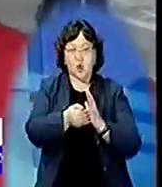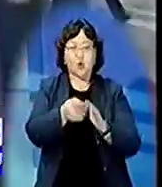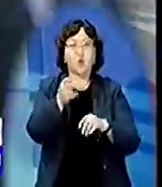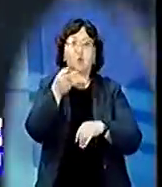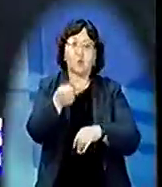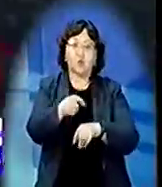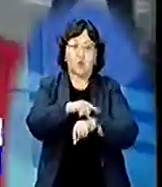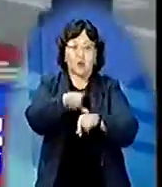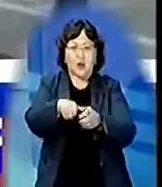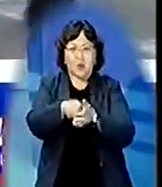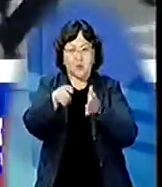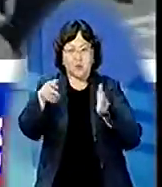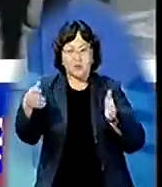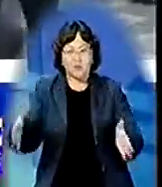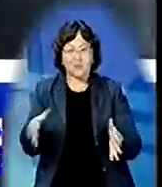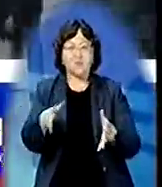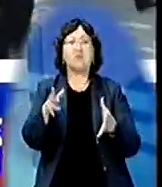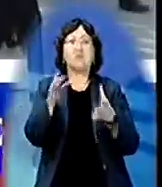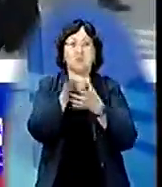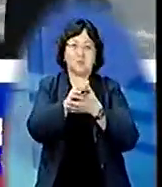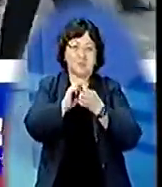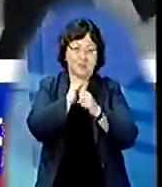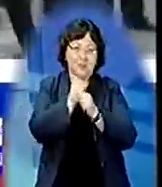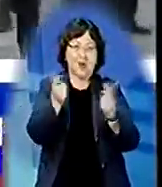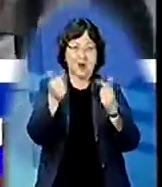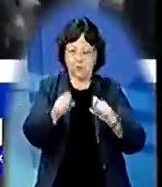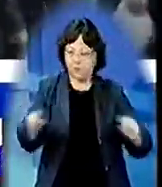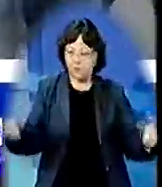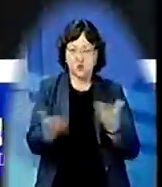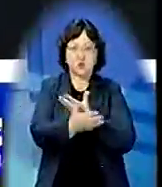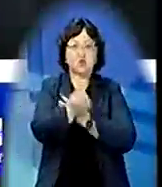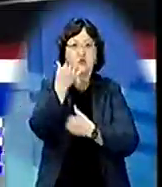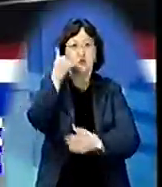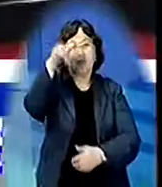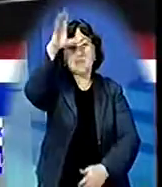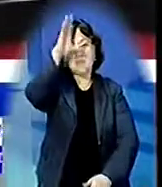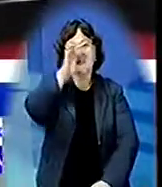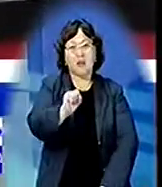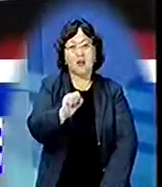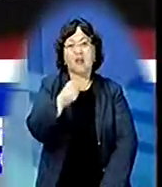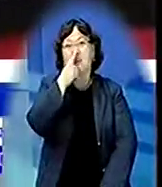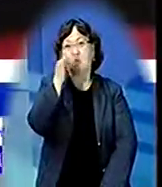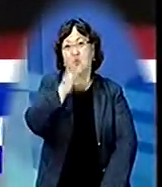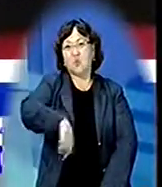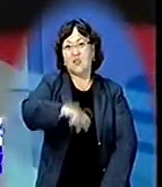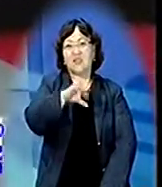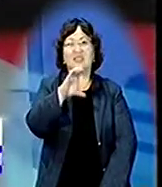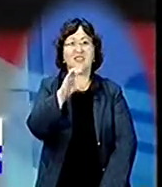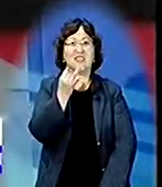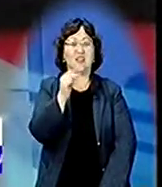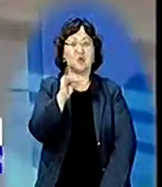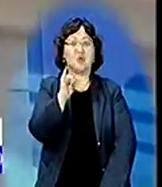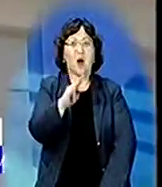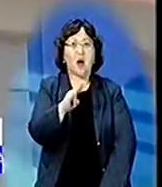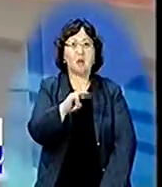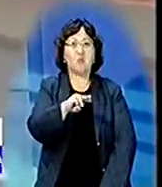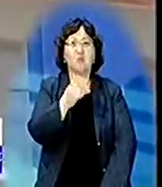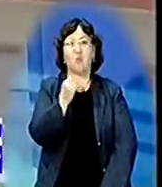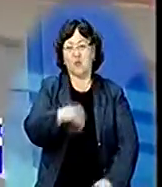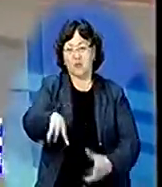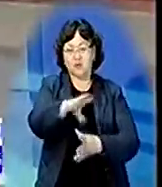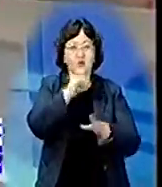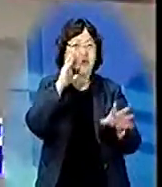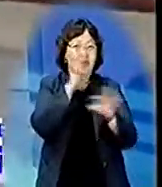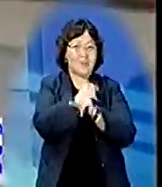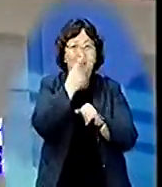учиртай. Өчигдөр хэлсэн альчлалынхаа эхний өдөр Монгол улсын ерөнхий сайд тус улсын Сичуан мужид зохион байгуулагдаж байгаа хятад улсын